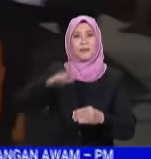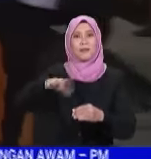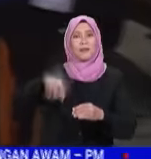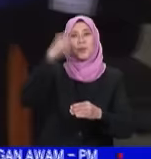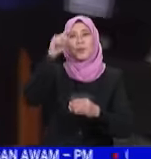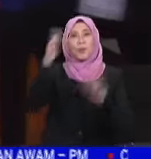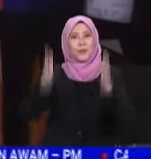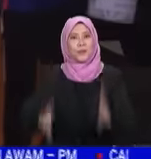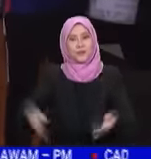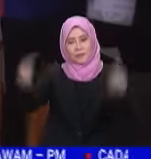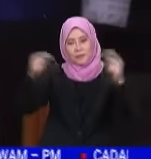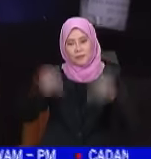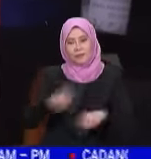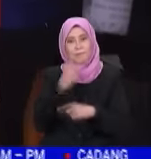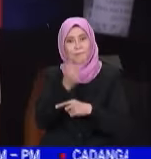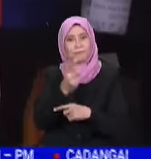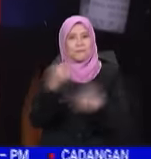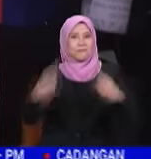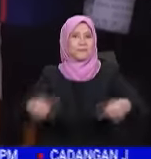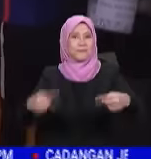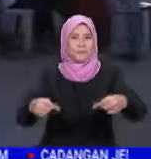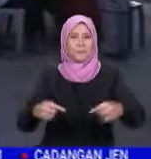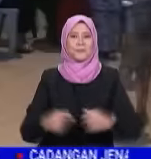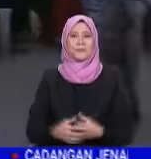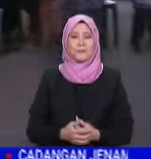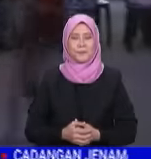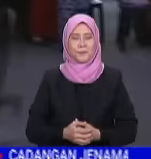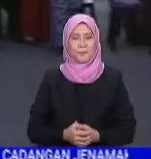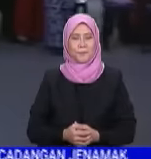pengunjung yang datang menyaksikan perlawanan